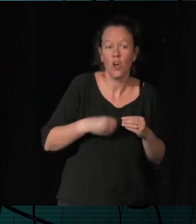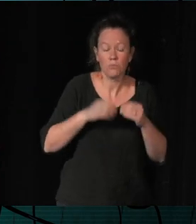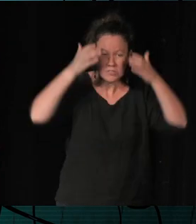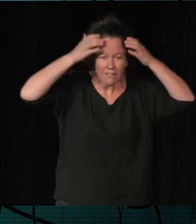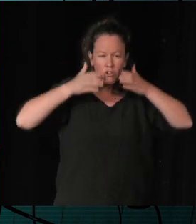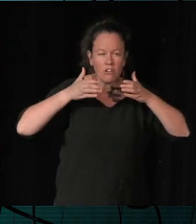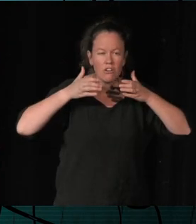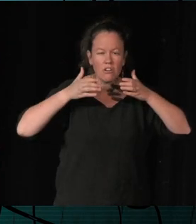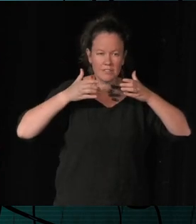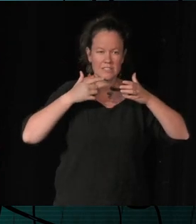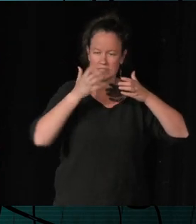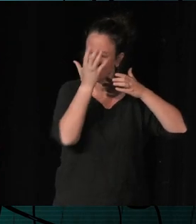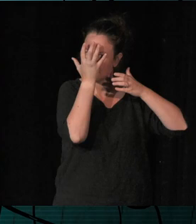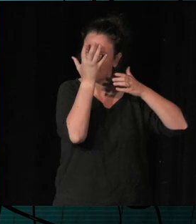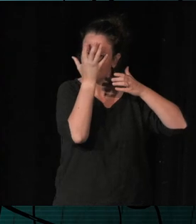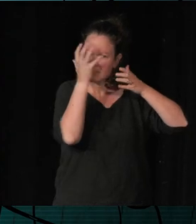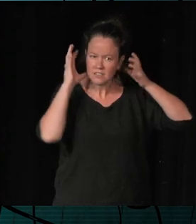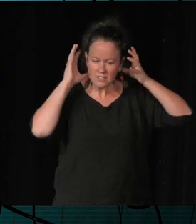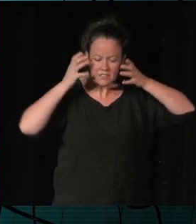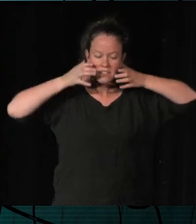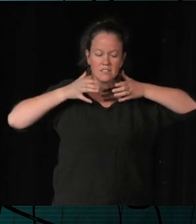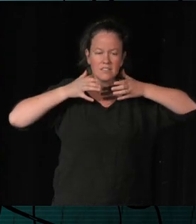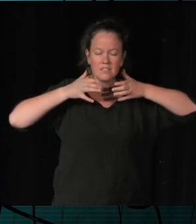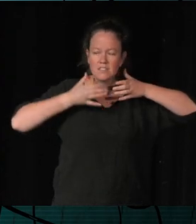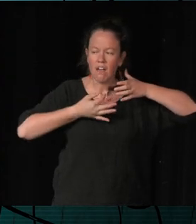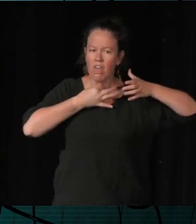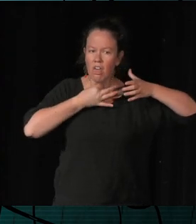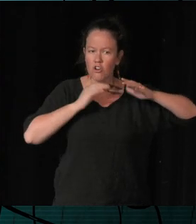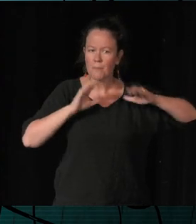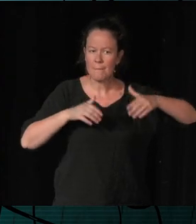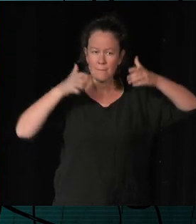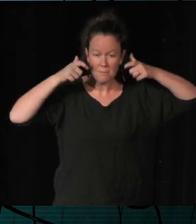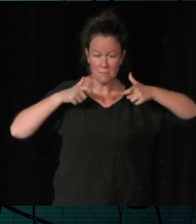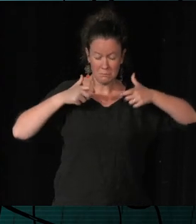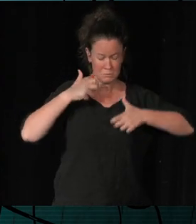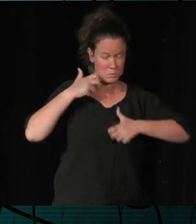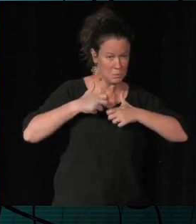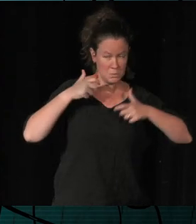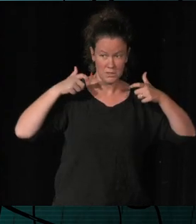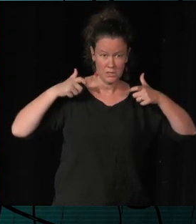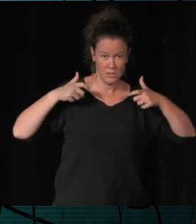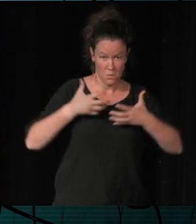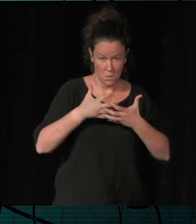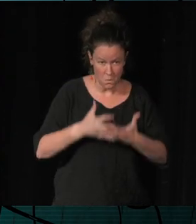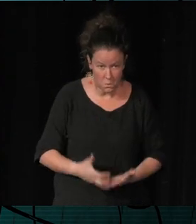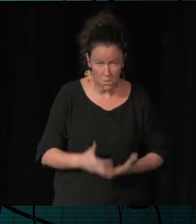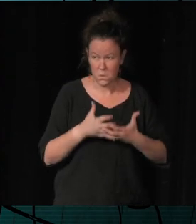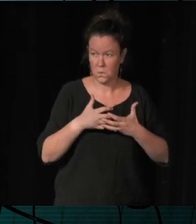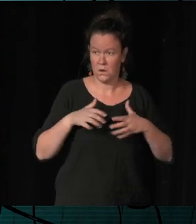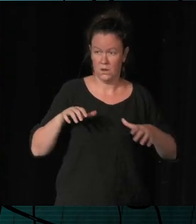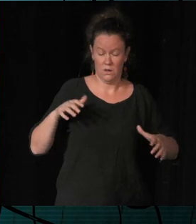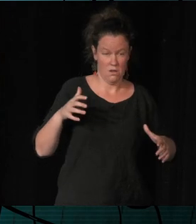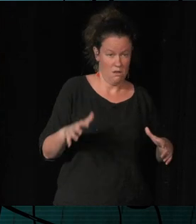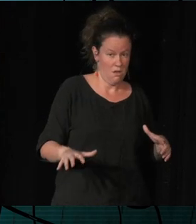dans son scaphandre, un scaphandre donc rigide, et donc qui est très lourd, qui va vachement